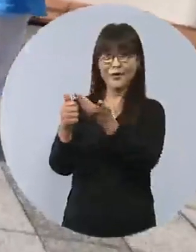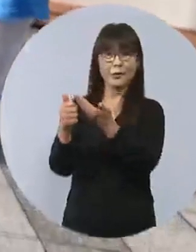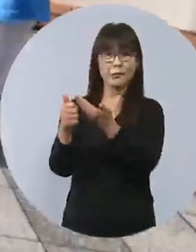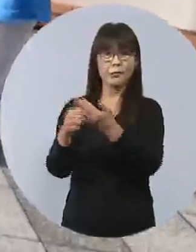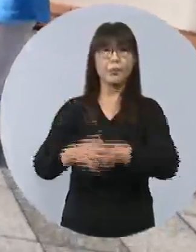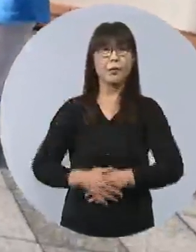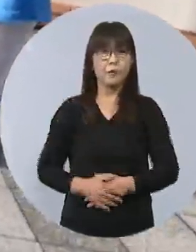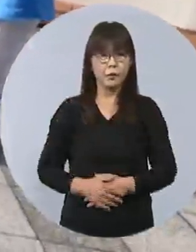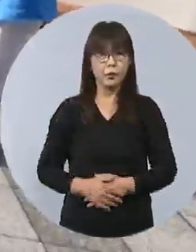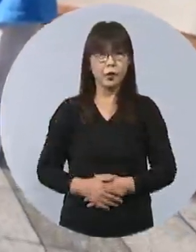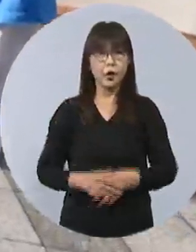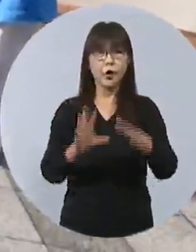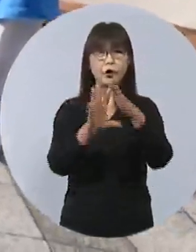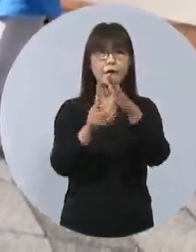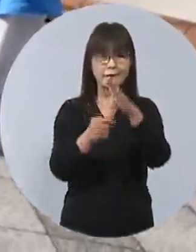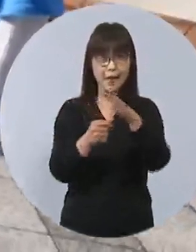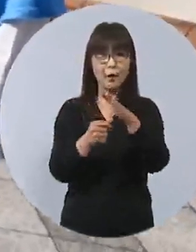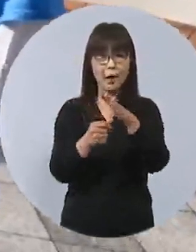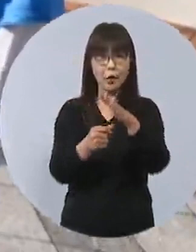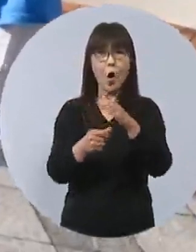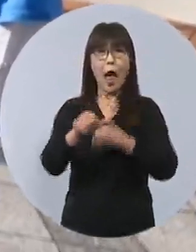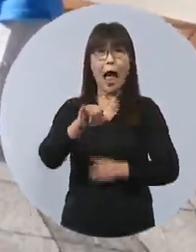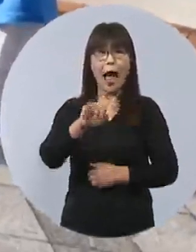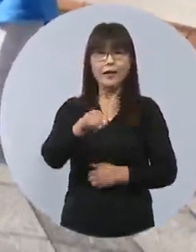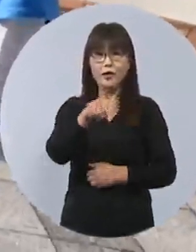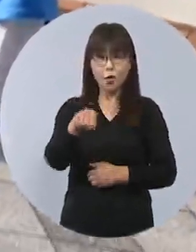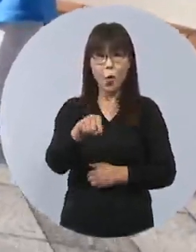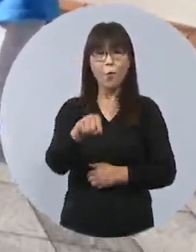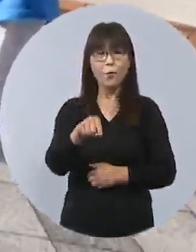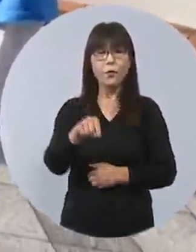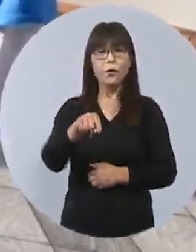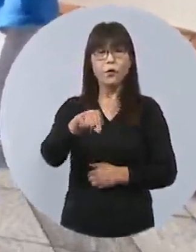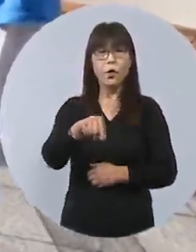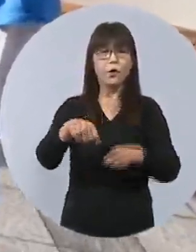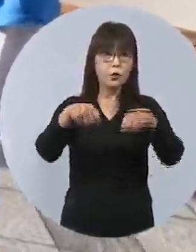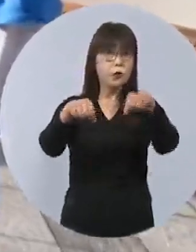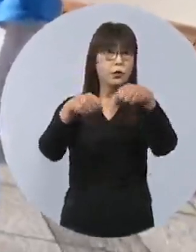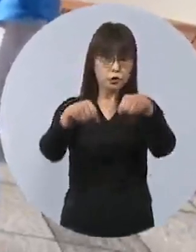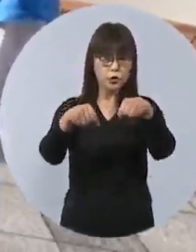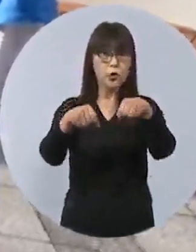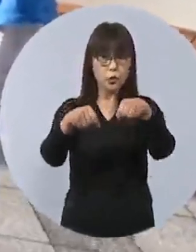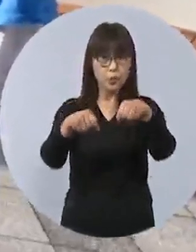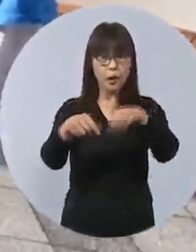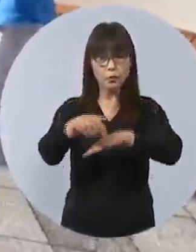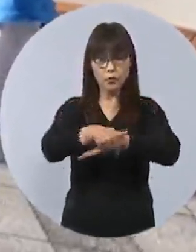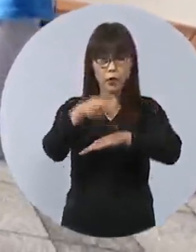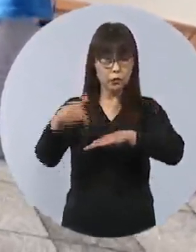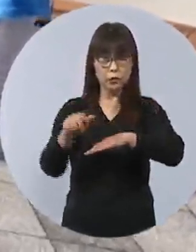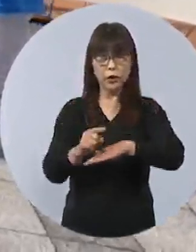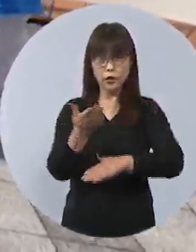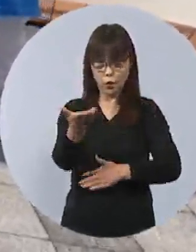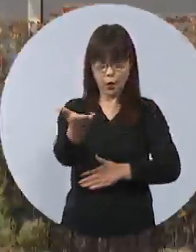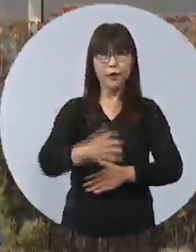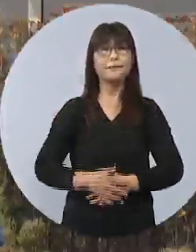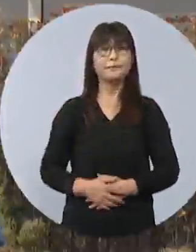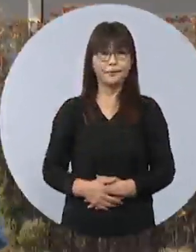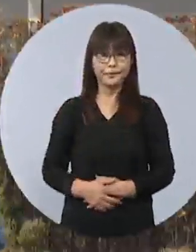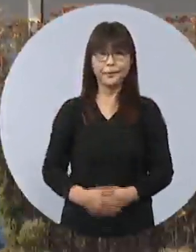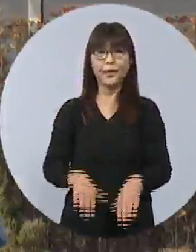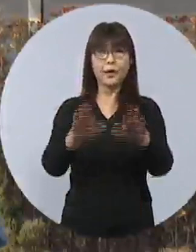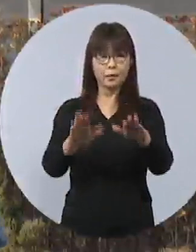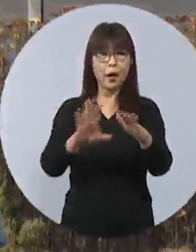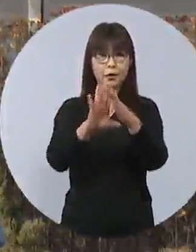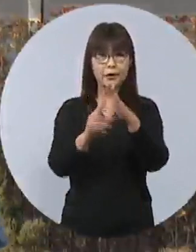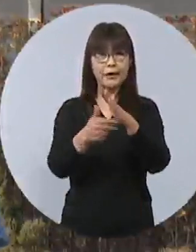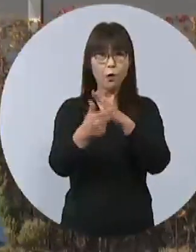この藤沢ブルーハンズプロジェクトというものはどういったものなんでしょうか。 はい、藤沢ブルーハンズプロジェクトでは、今藤